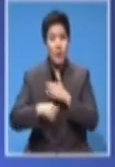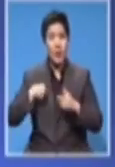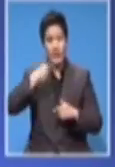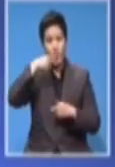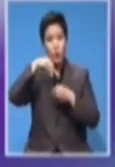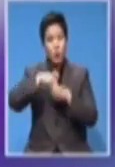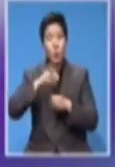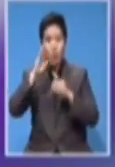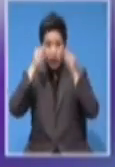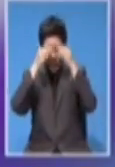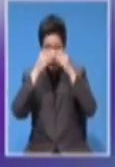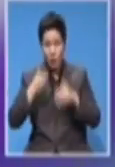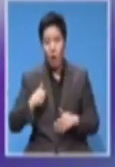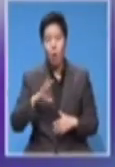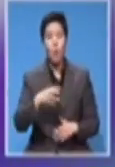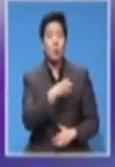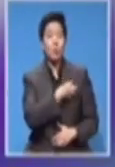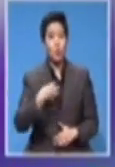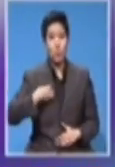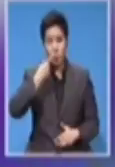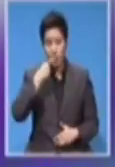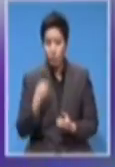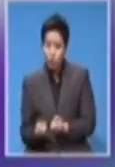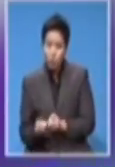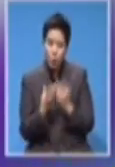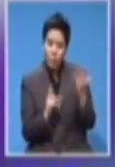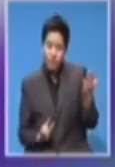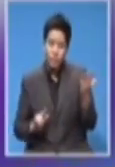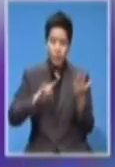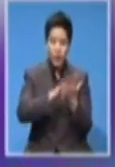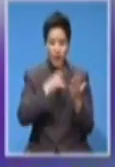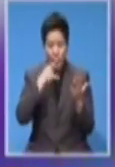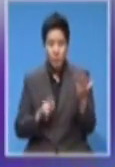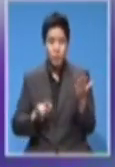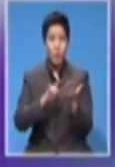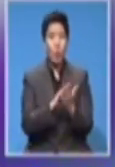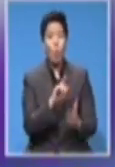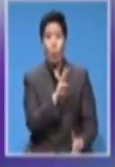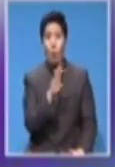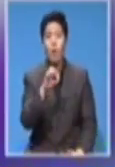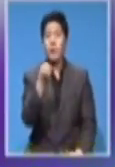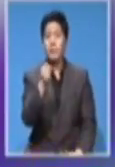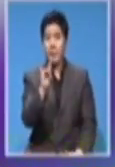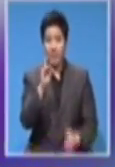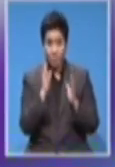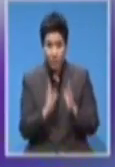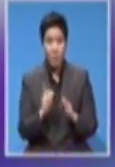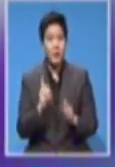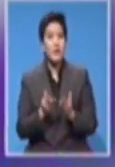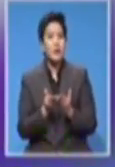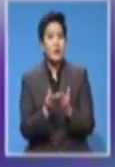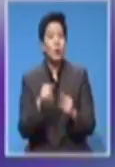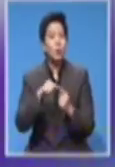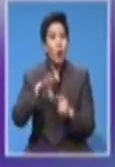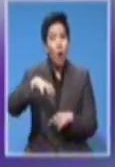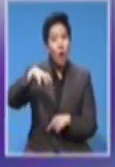ลก็ได้ดำเนินการส่งตัวลูกเรือประมงกลับไทยแล้วทั้งสิ้น618คนล่าสุดเป็นลูกเรือจากเกาะ